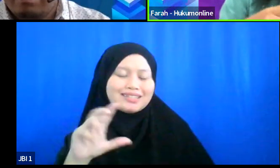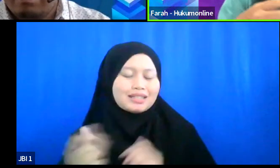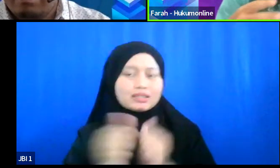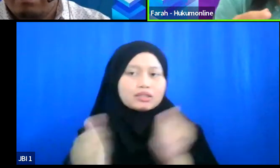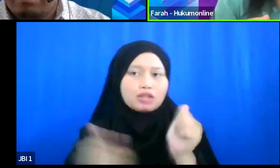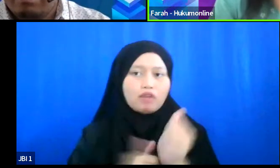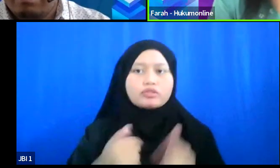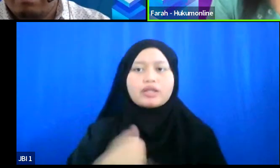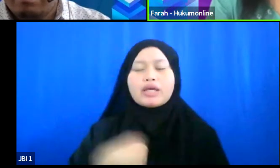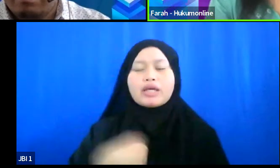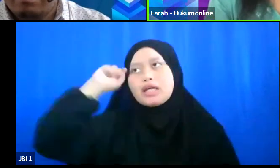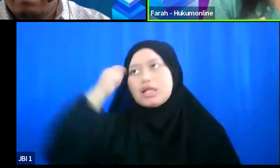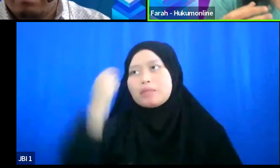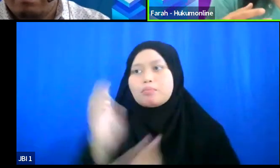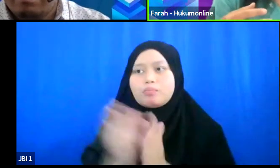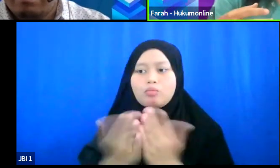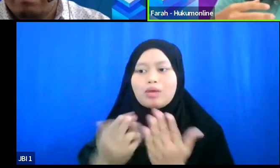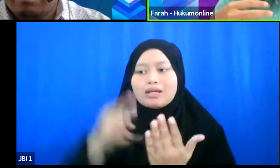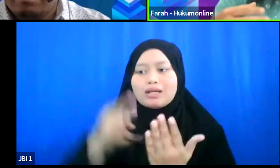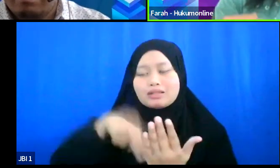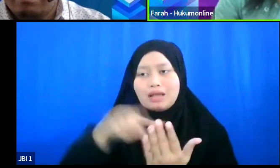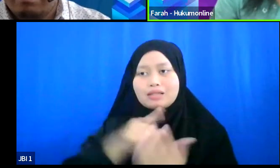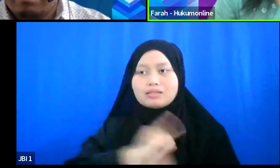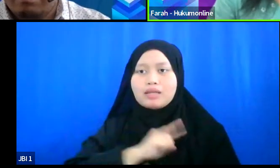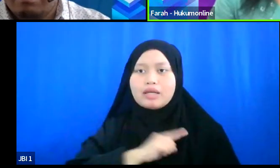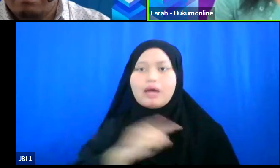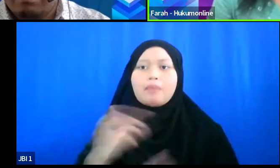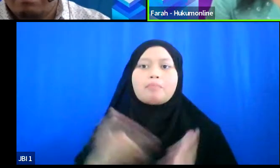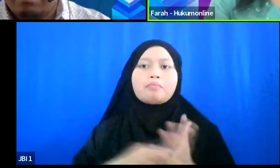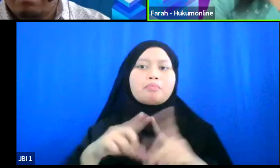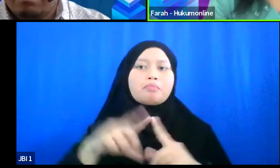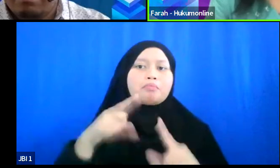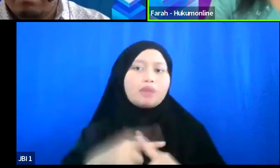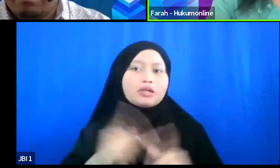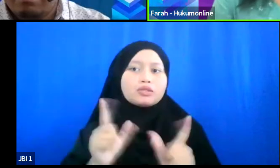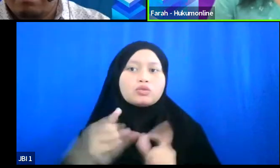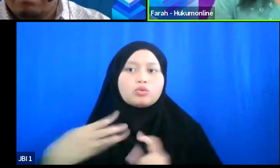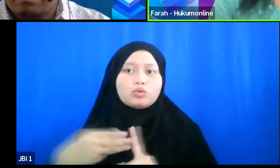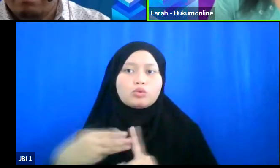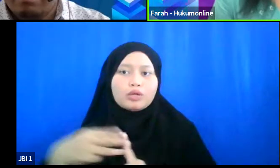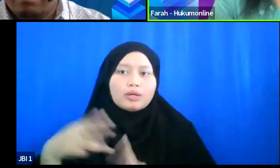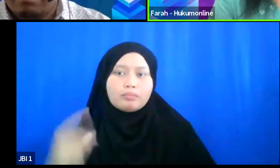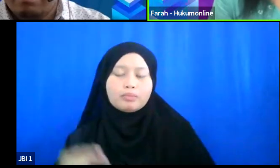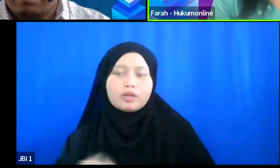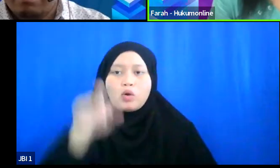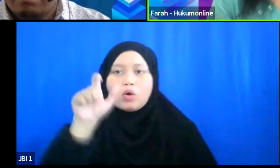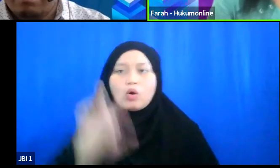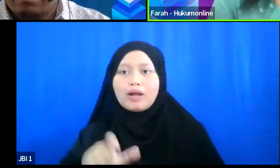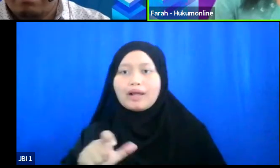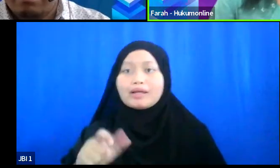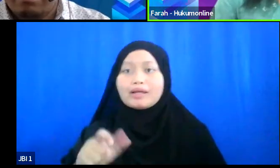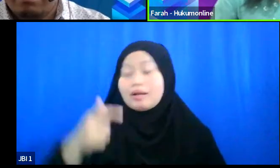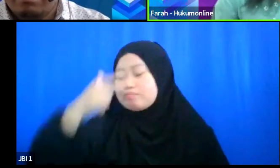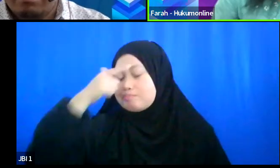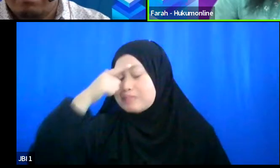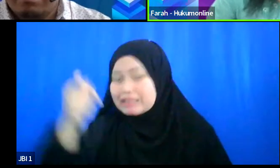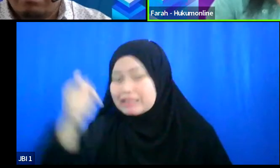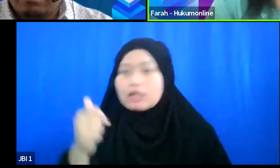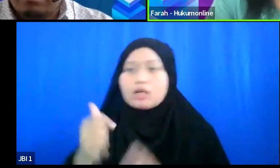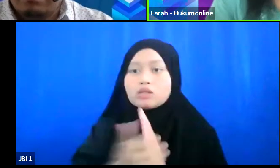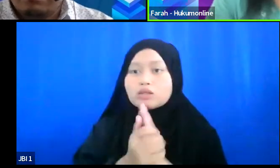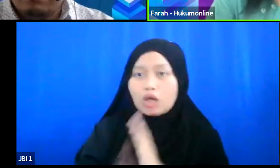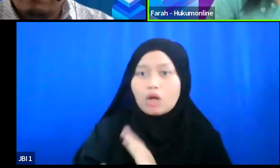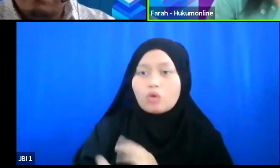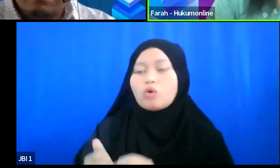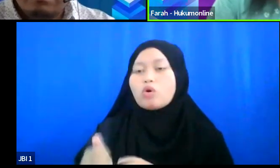saya maksud Weber yang menyatakan bahwa profesi yang kompeten dan spesialisasi serta trading itu menunjukkan bahwa masyarakat itu